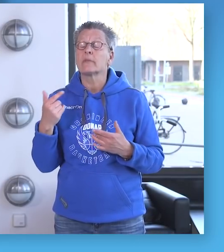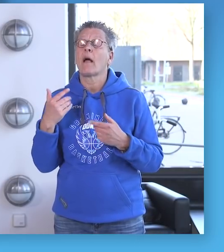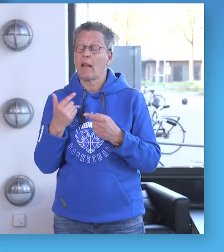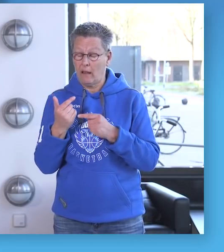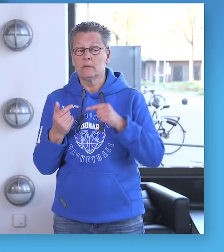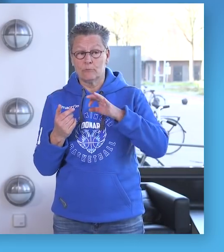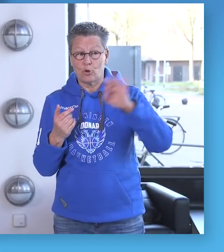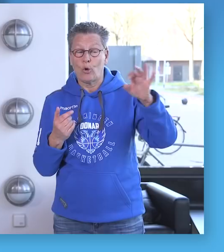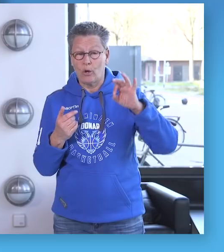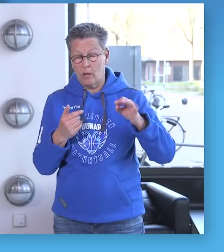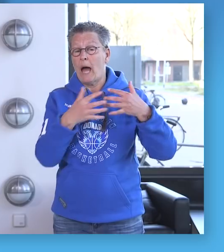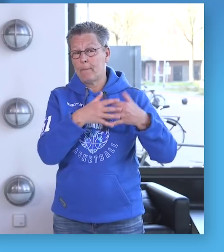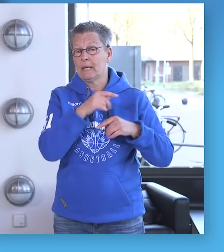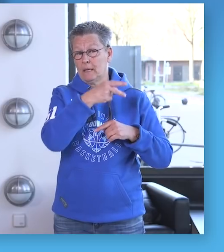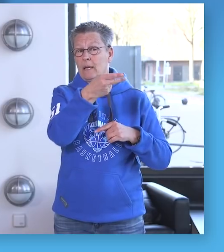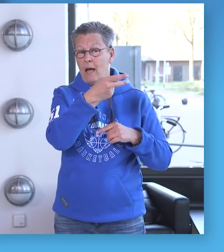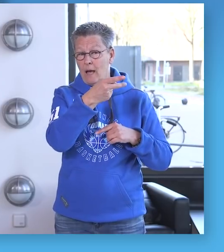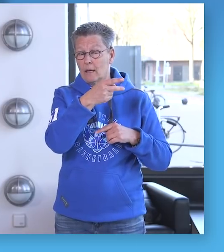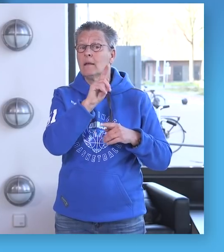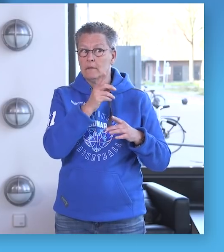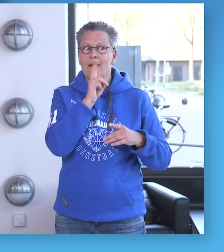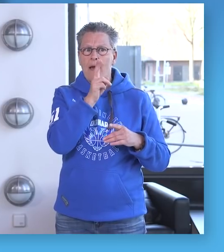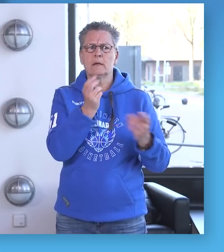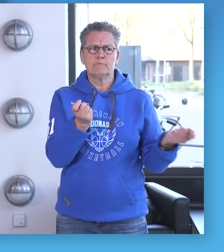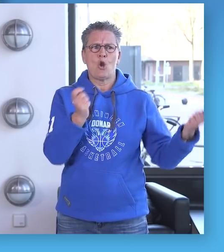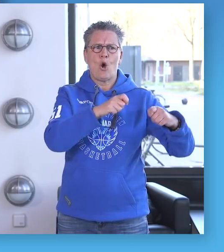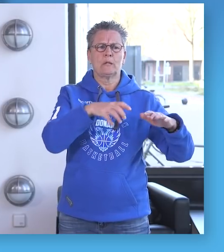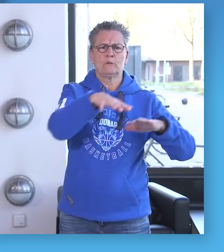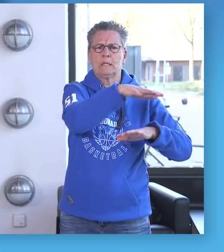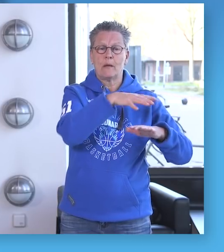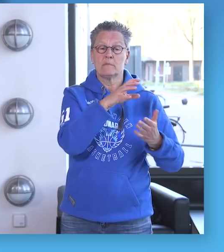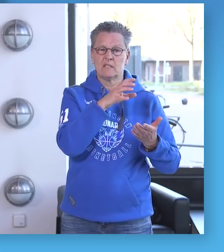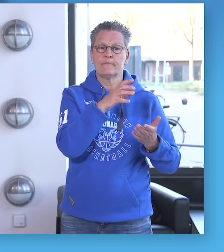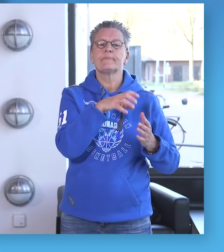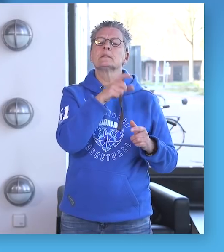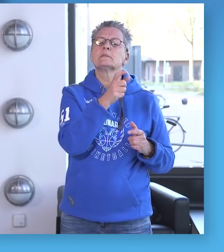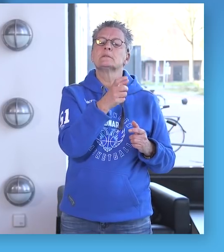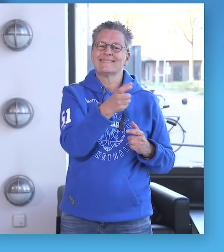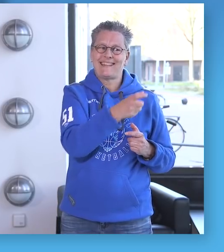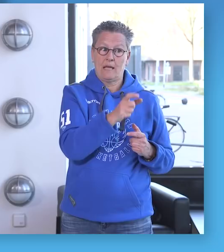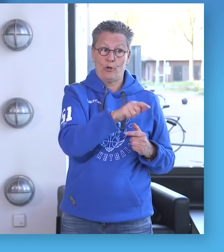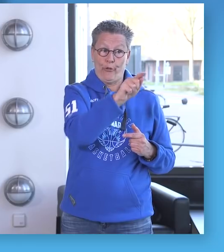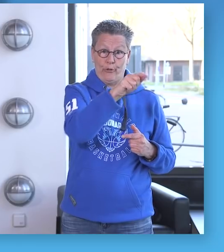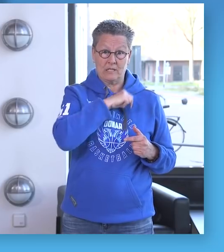maar ook Donte. Die zitten echt in een lockdown situatie. In de steden waar ze zitten.